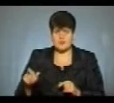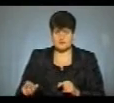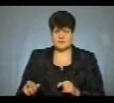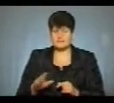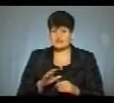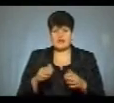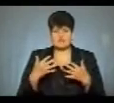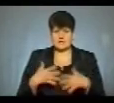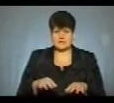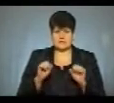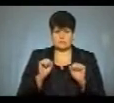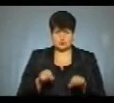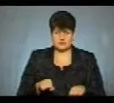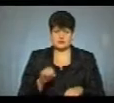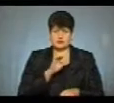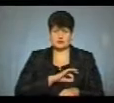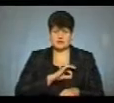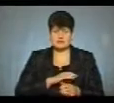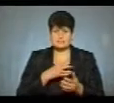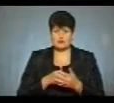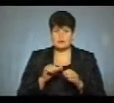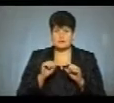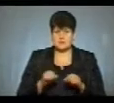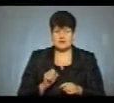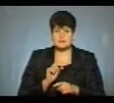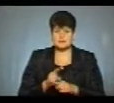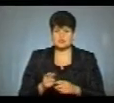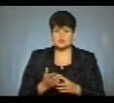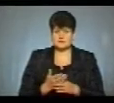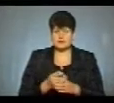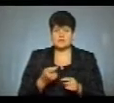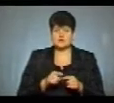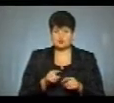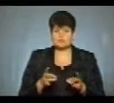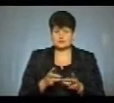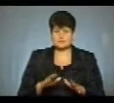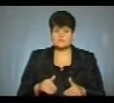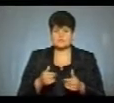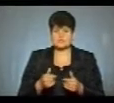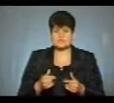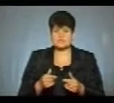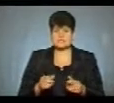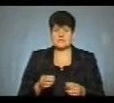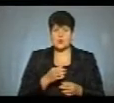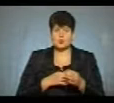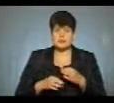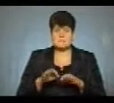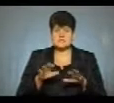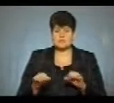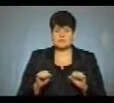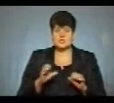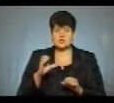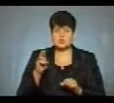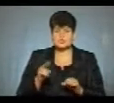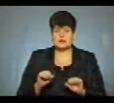не втратити можливості скористатися своїм правом для призначення субсидії. Для того потрібно звернутися за консультацією до місцевого управління соціального захисту.